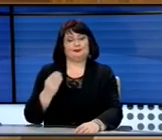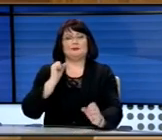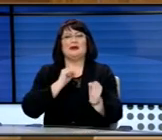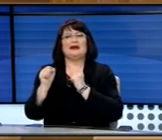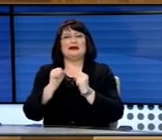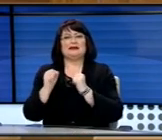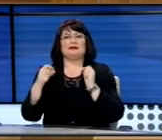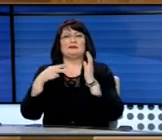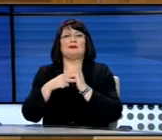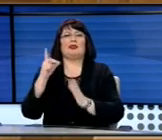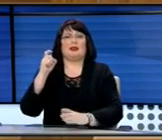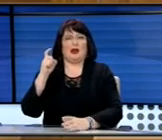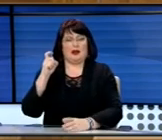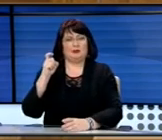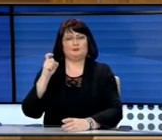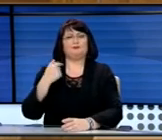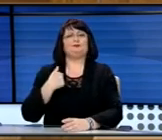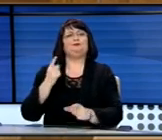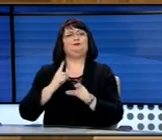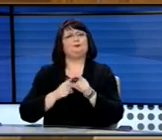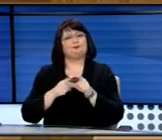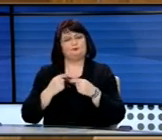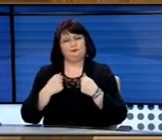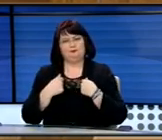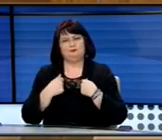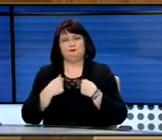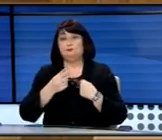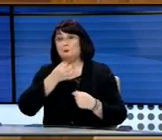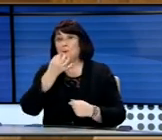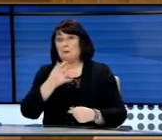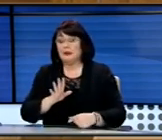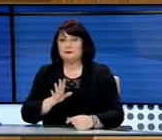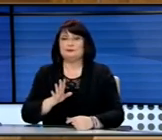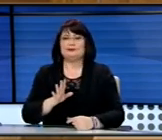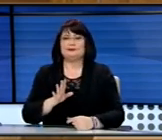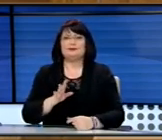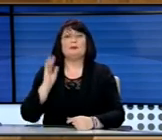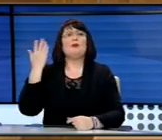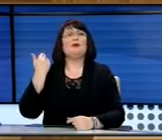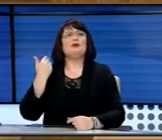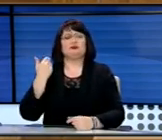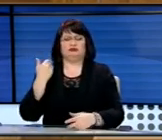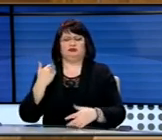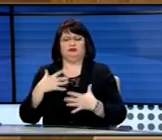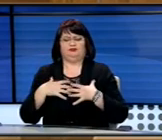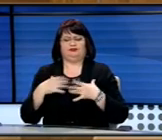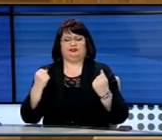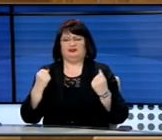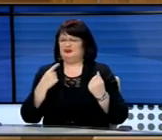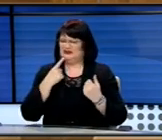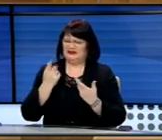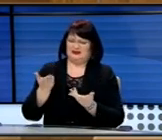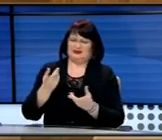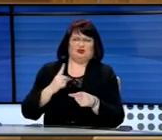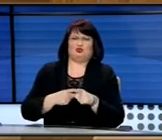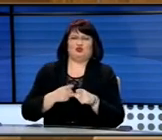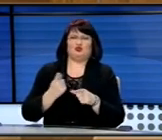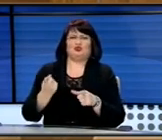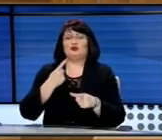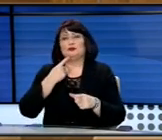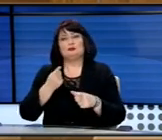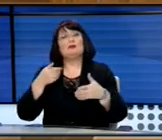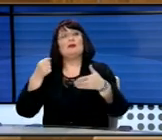το 2010, το Κομμουνιστικό Κόμμα Ελλάδας είχε πει, και πολλοί τότε δυσανασχετούσατε, ότι τα